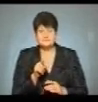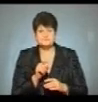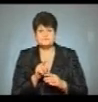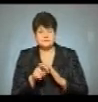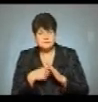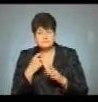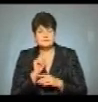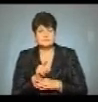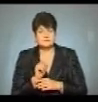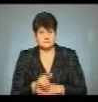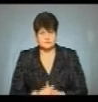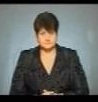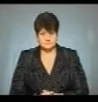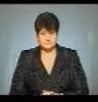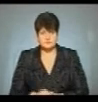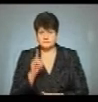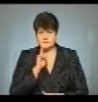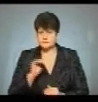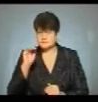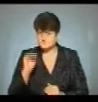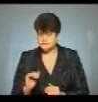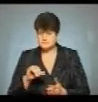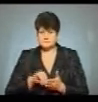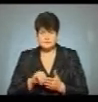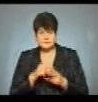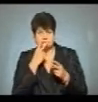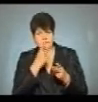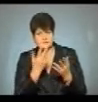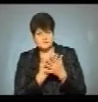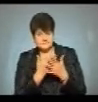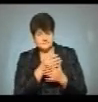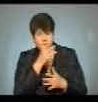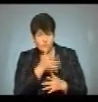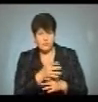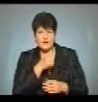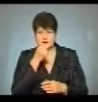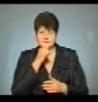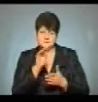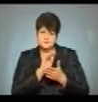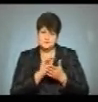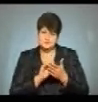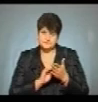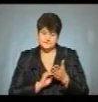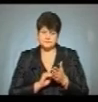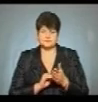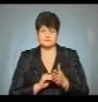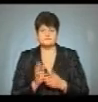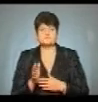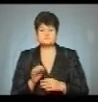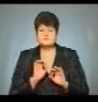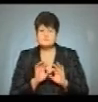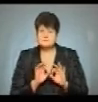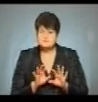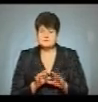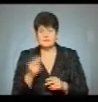завдання. Поки молодші учасники переглядають мультфільм, старші малюють різдвяну листівку. Ярема Парносов